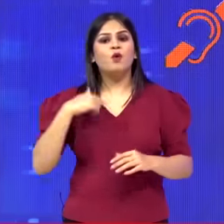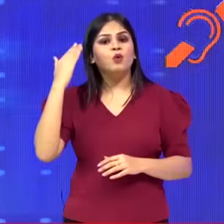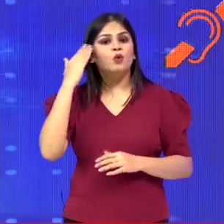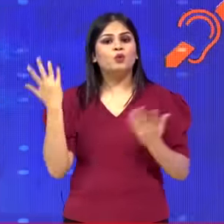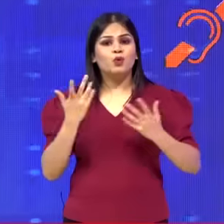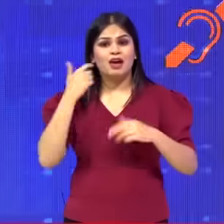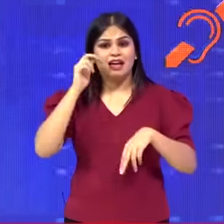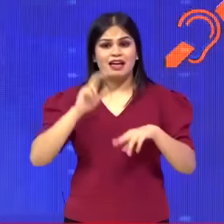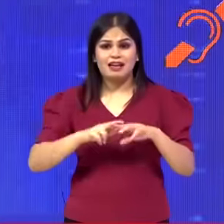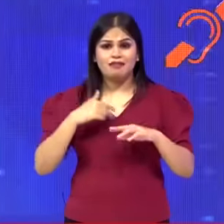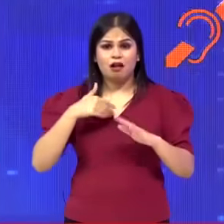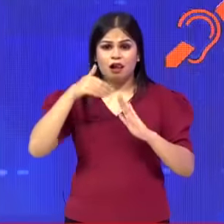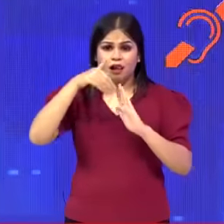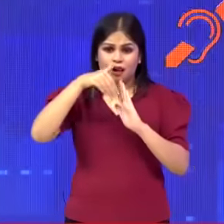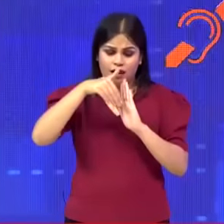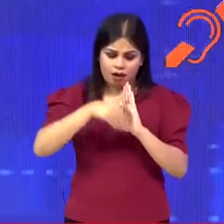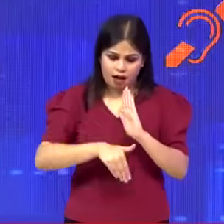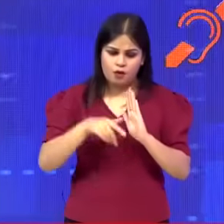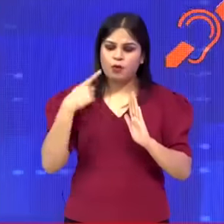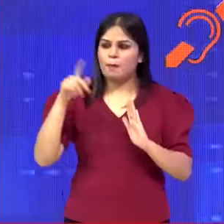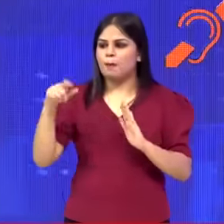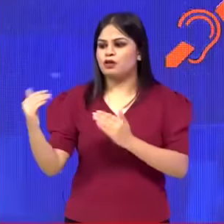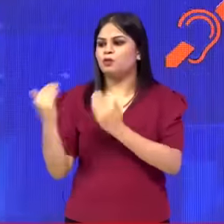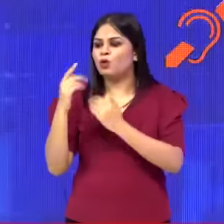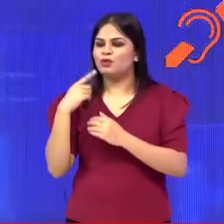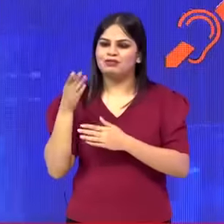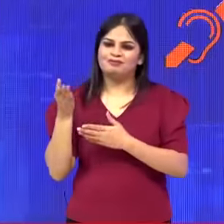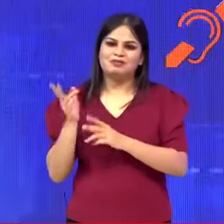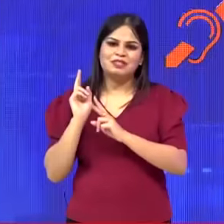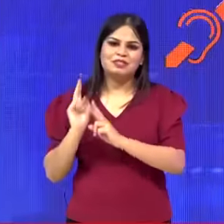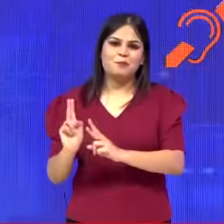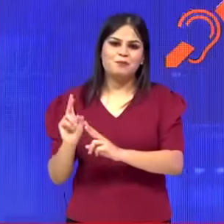जाने का टाइम आएगा ना यही लोग मेरे साथ खड़े रहेंगे.